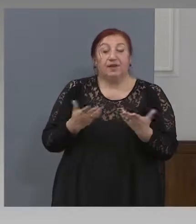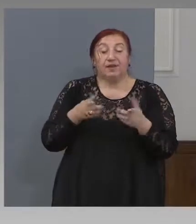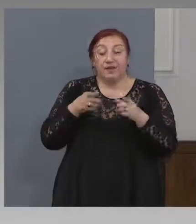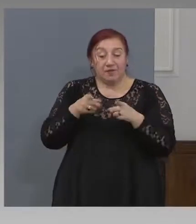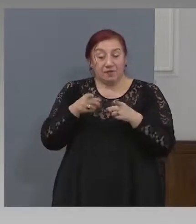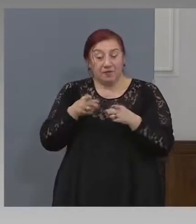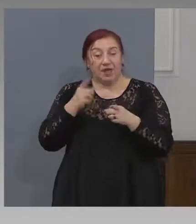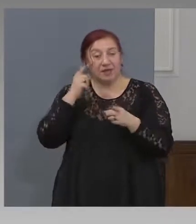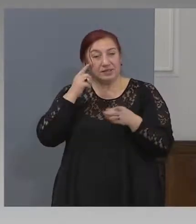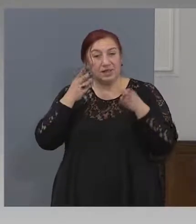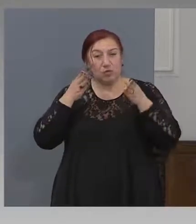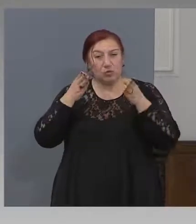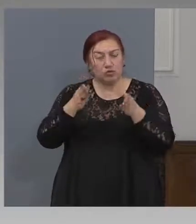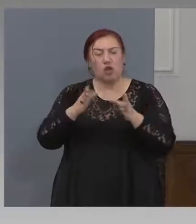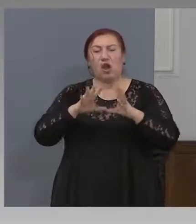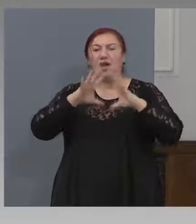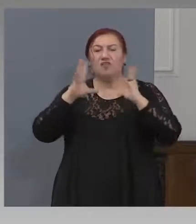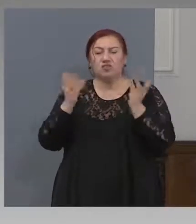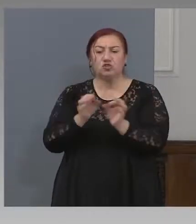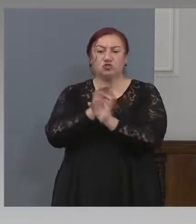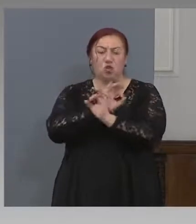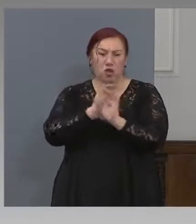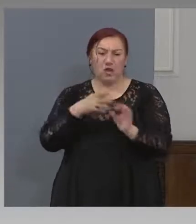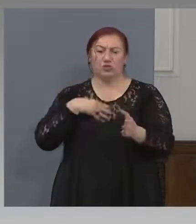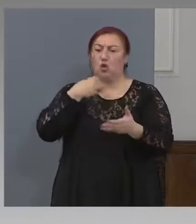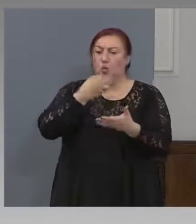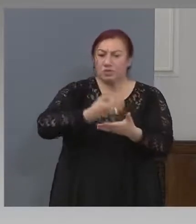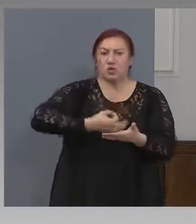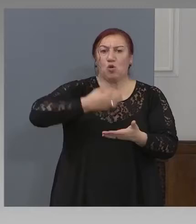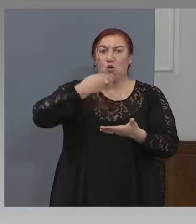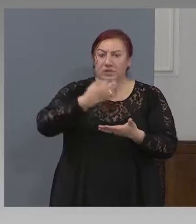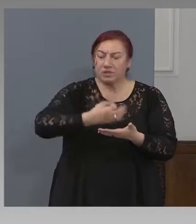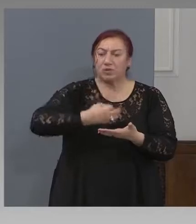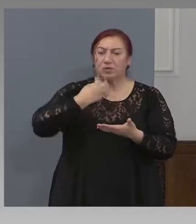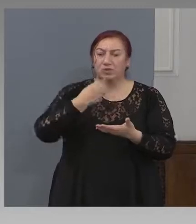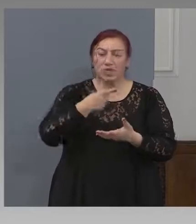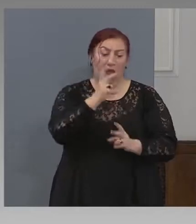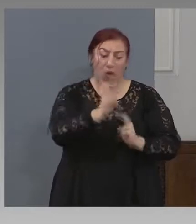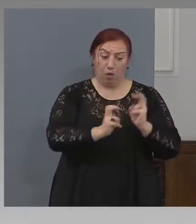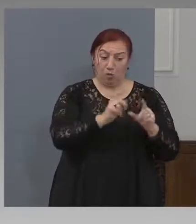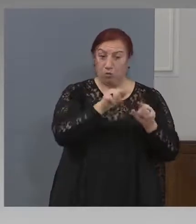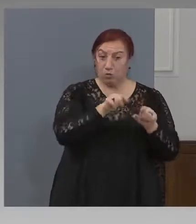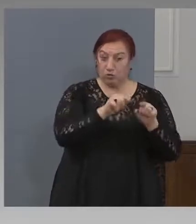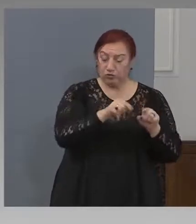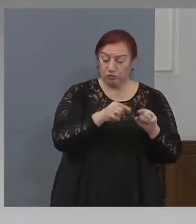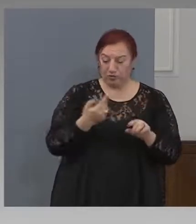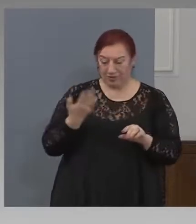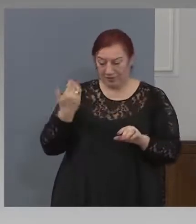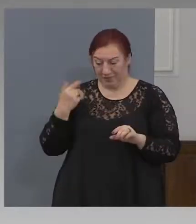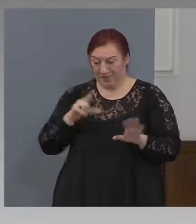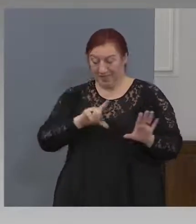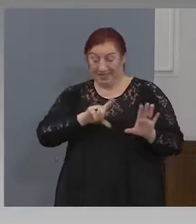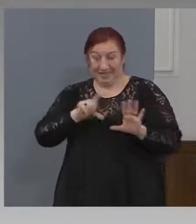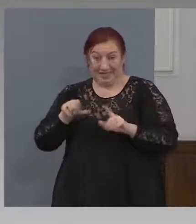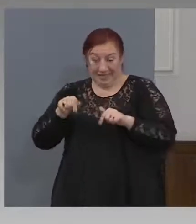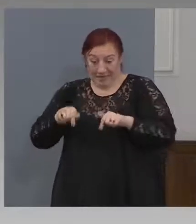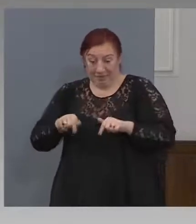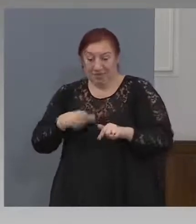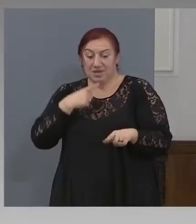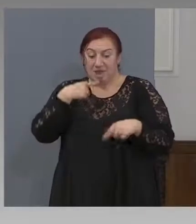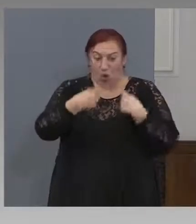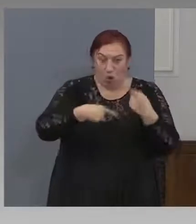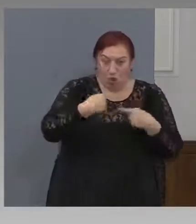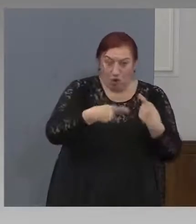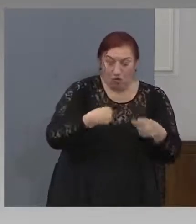в тази посока няма неизяснени моменти между производителите. Тази седмица ни текат разговорите, днес